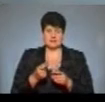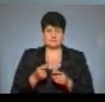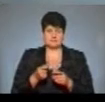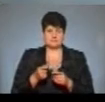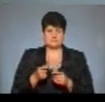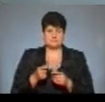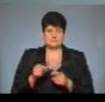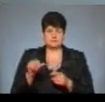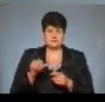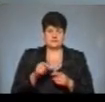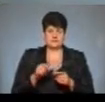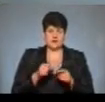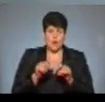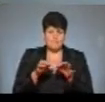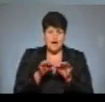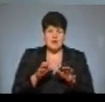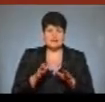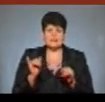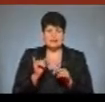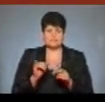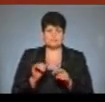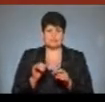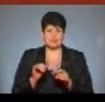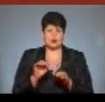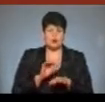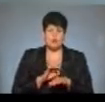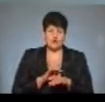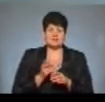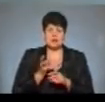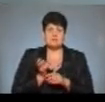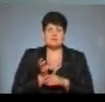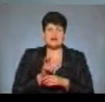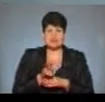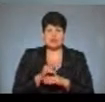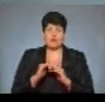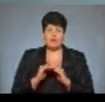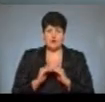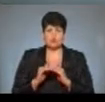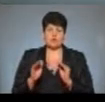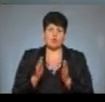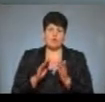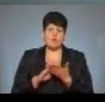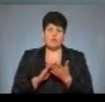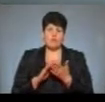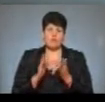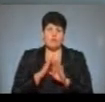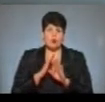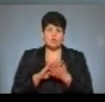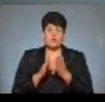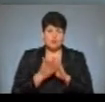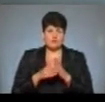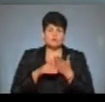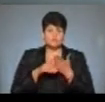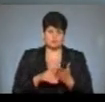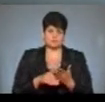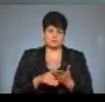і від хвороб. Тобто, якщо взагалі, щоб зайти на поля, так? Так, зайти в поле. Треба, щоб погодні умови сприяли, по-перше, не то, що